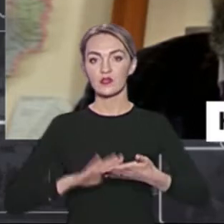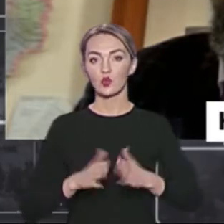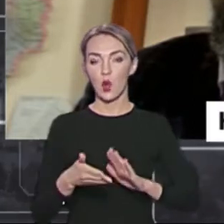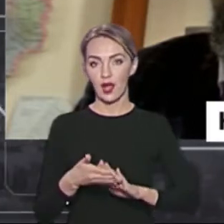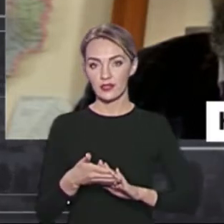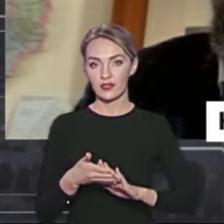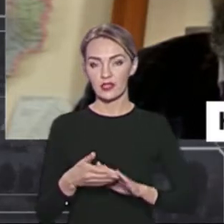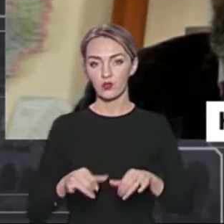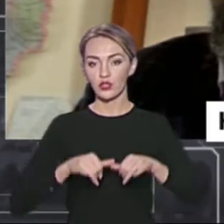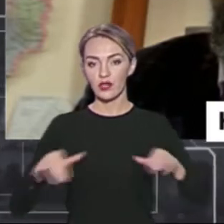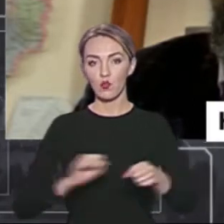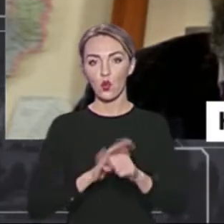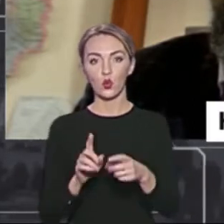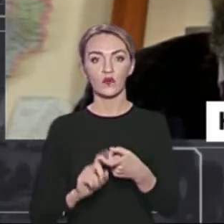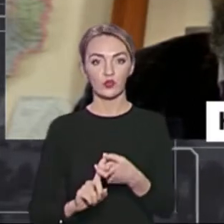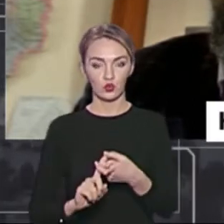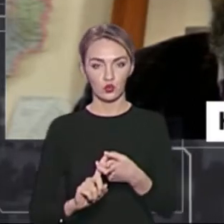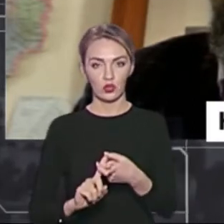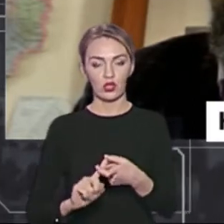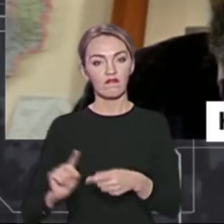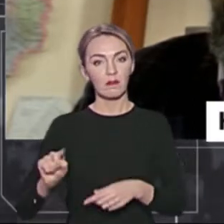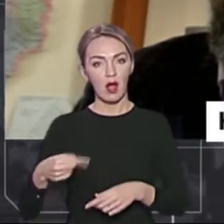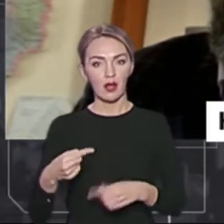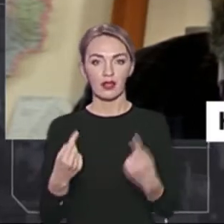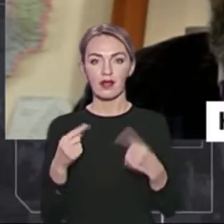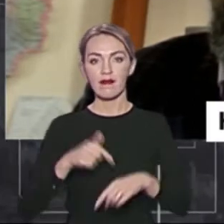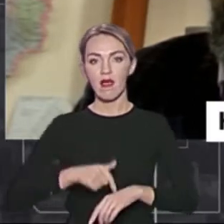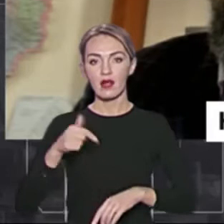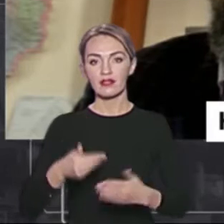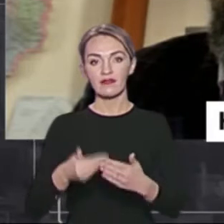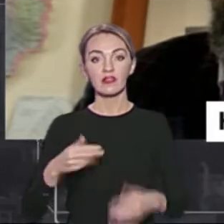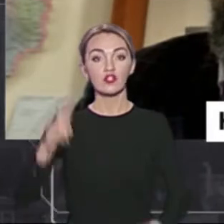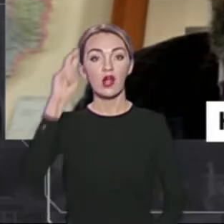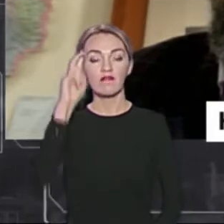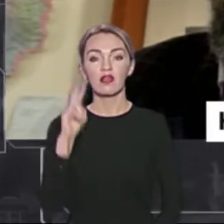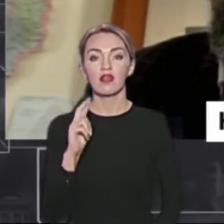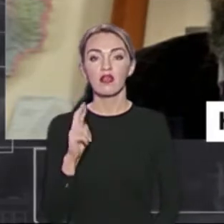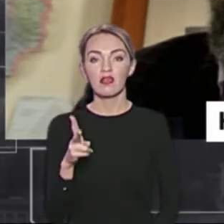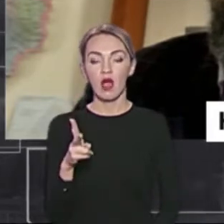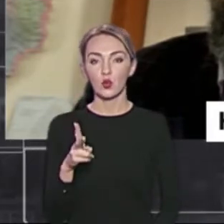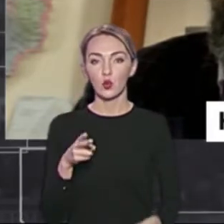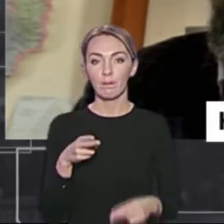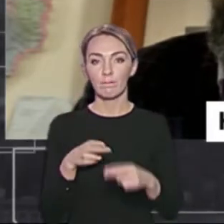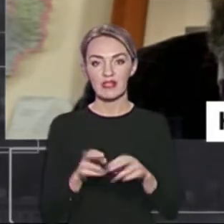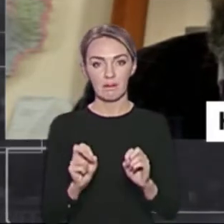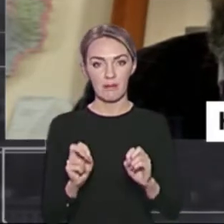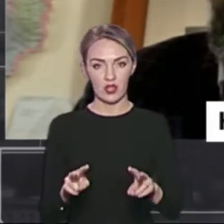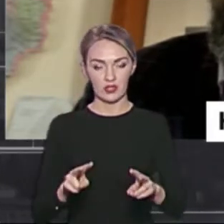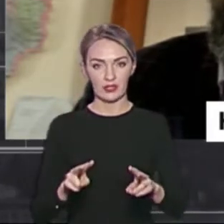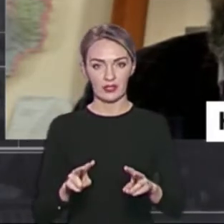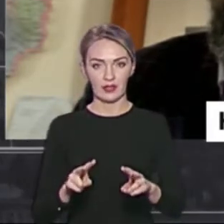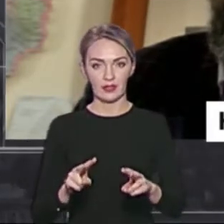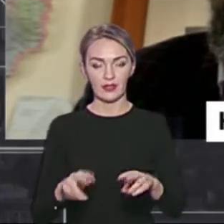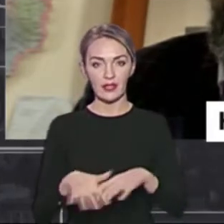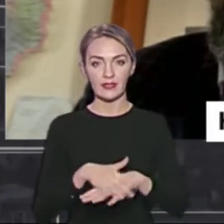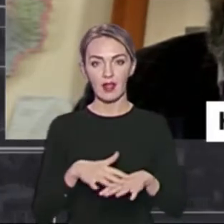ситуація із поширенням коронавірусу вимагає значної реакції від держави, як убезпечити власне населення. І вже